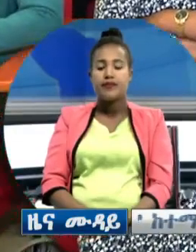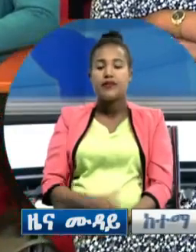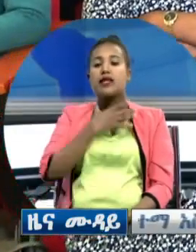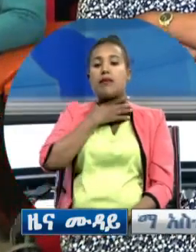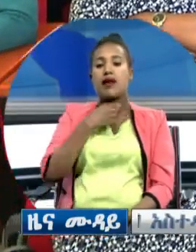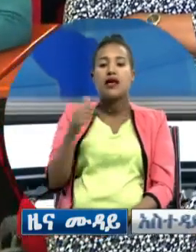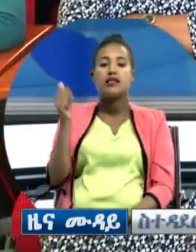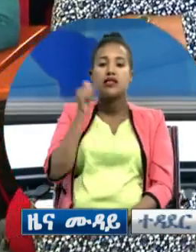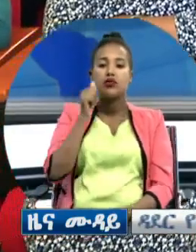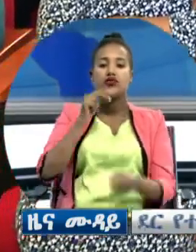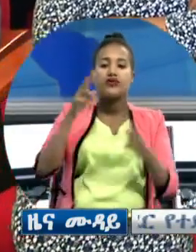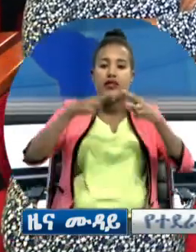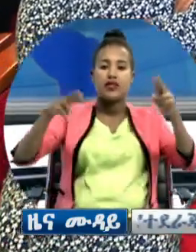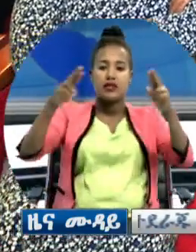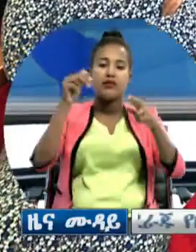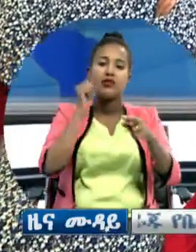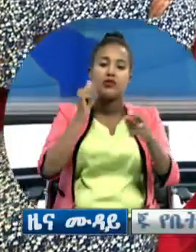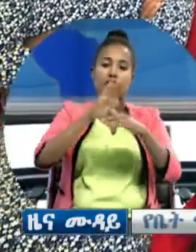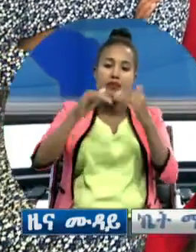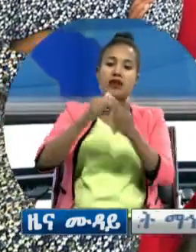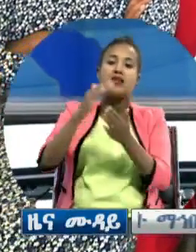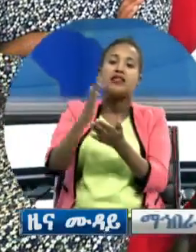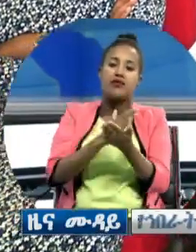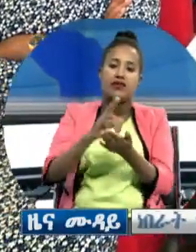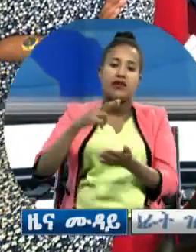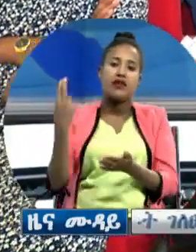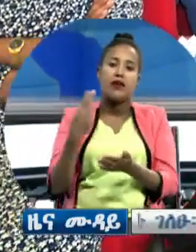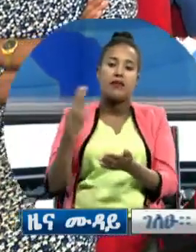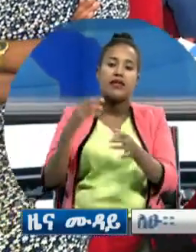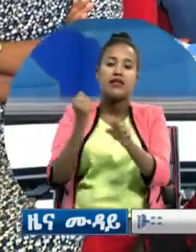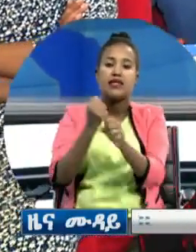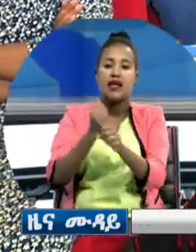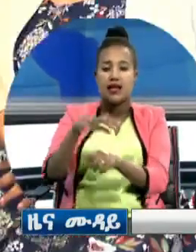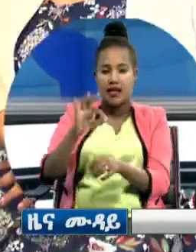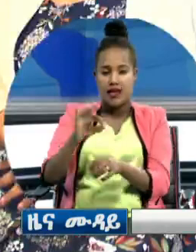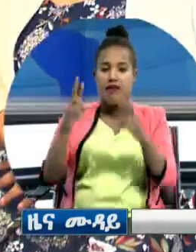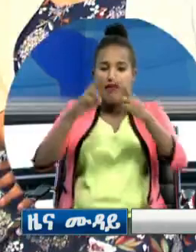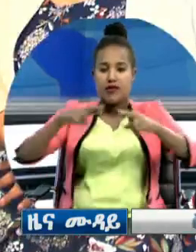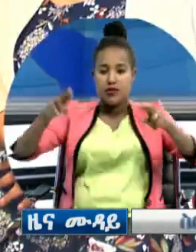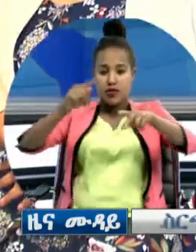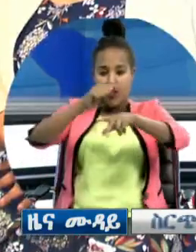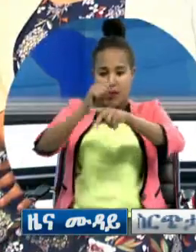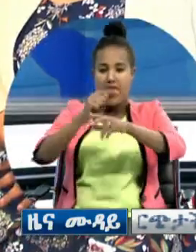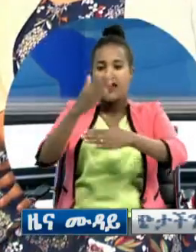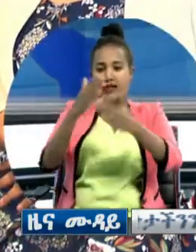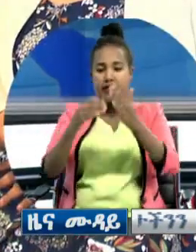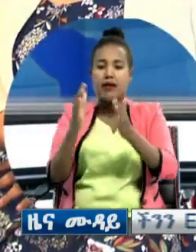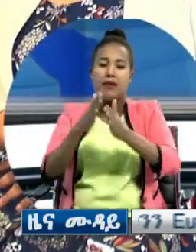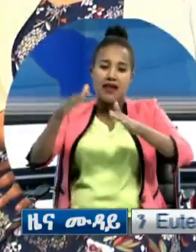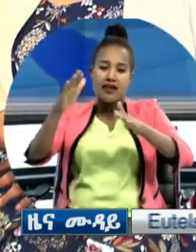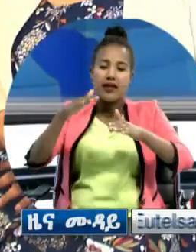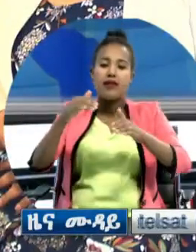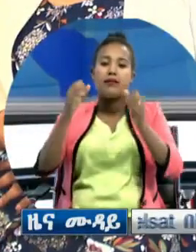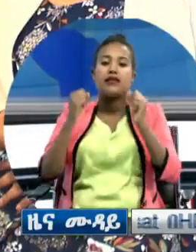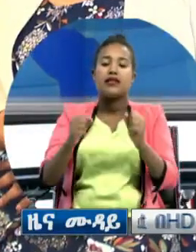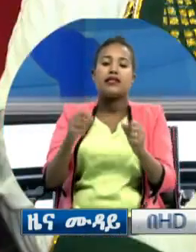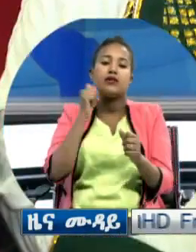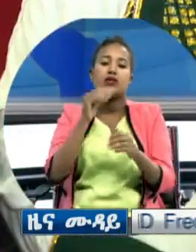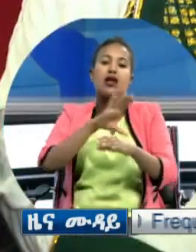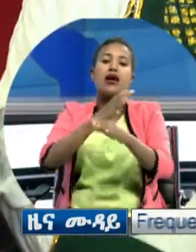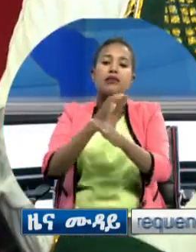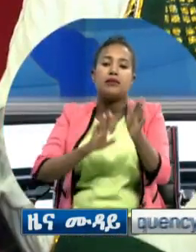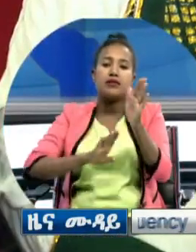የአማራ ሴቶች ፌዴሬሽን ለሴቶች ሁለንተናዊ ተሳትፎና ተጠቃሚነት እየሰራ ይገኛል። ፌዴሬሽኑ ተቋማዊ አደረጃጀቱን የበለጠ ለማጠናከርና የሴቶችን አቅም